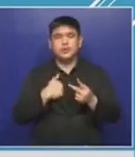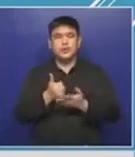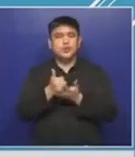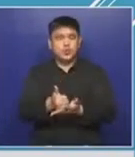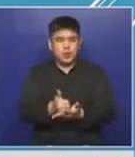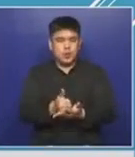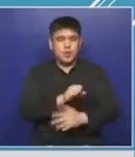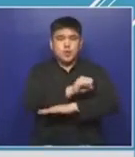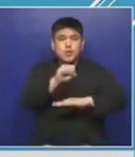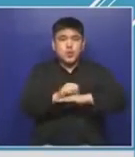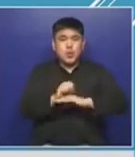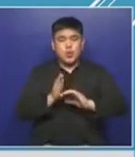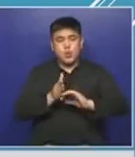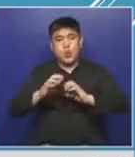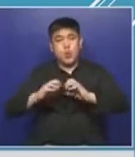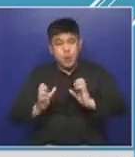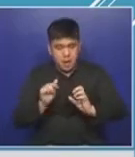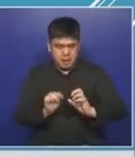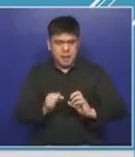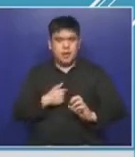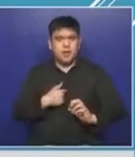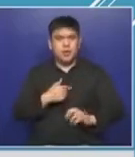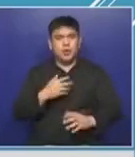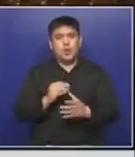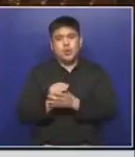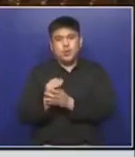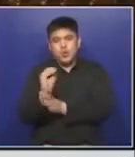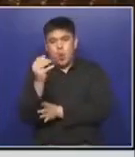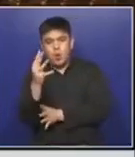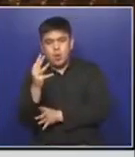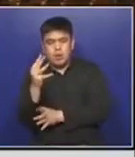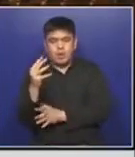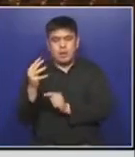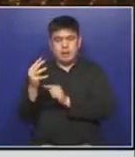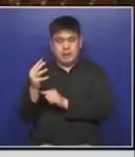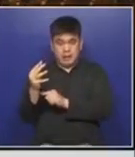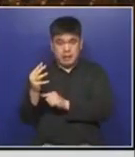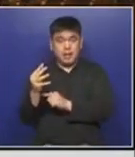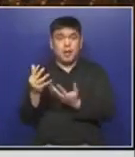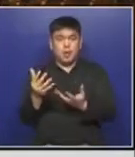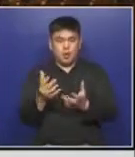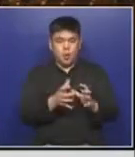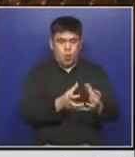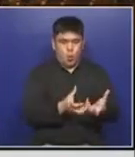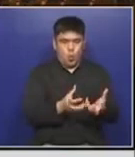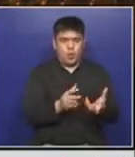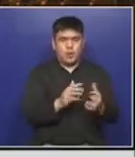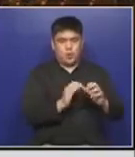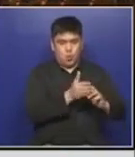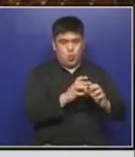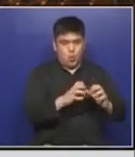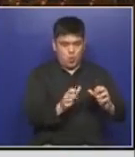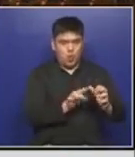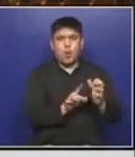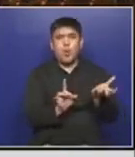ทุเรียนที่ทั้งต้นทุเรียนและก็ลูกทุเรียนที่ไม่ได้